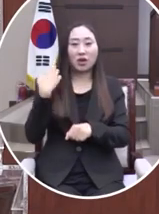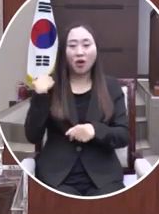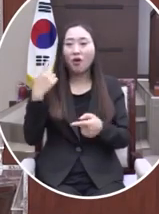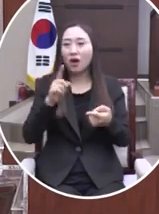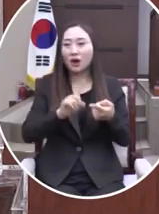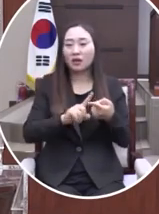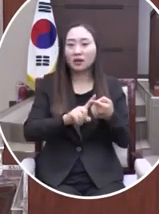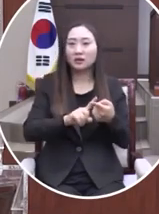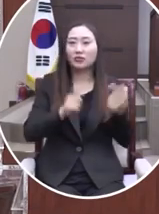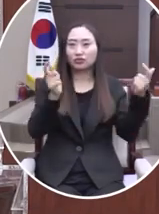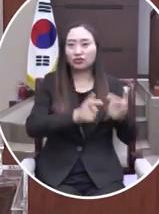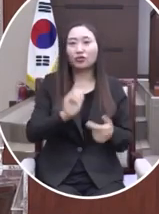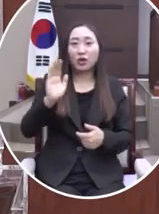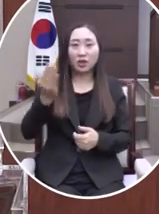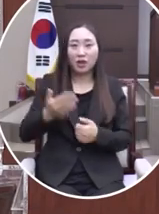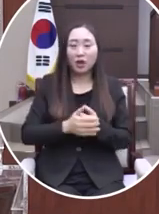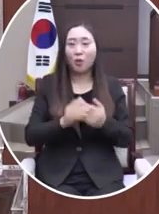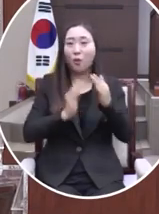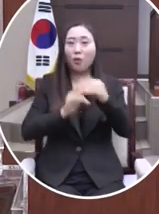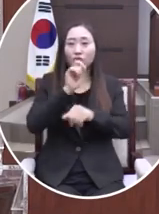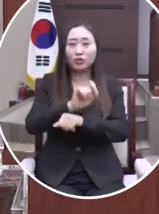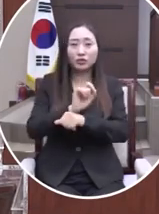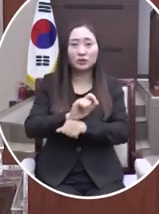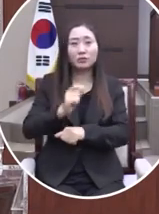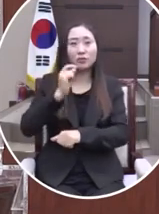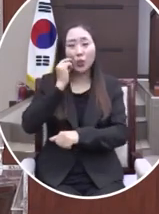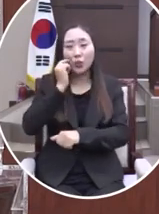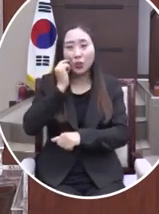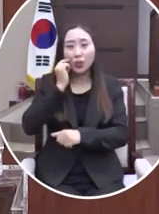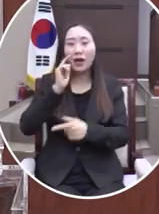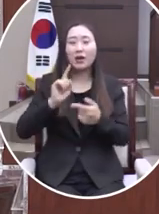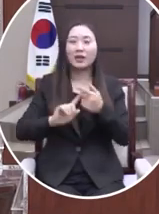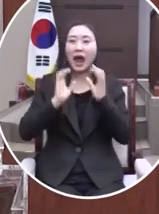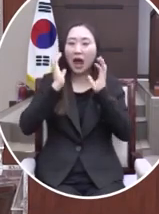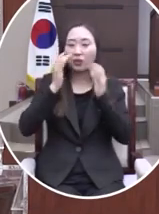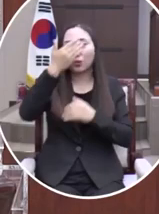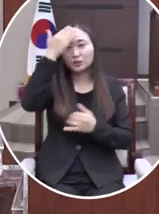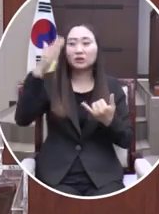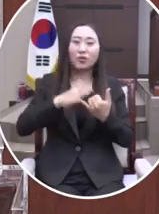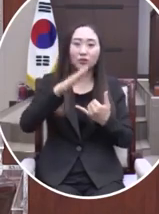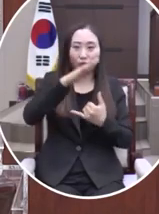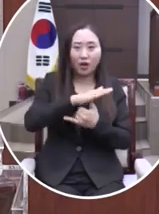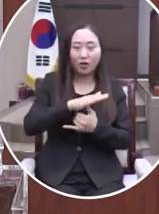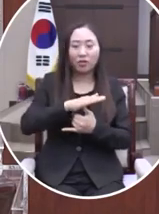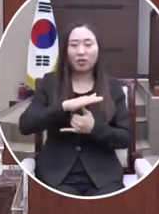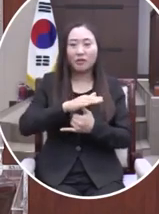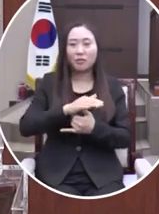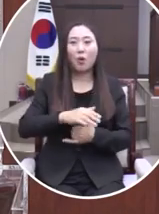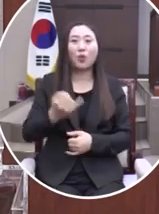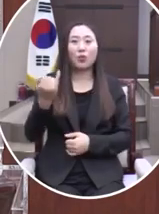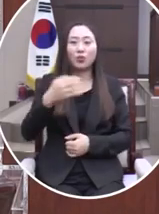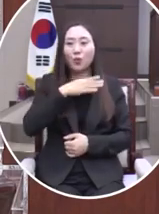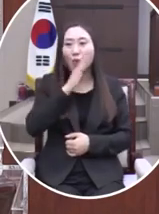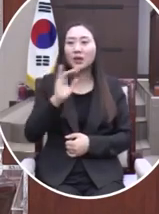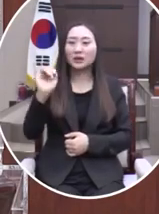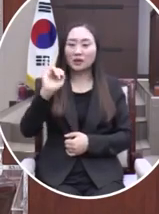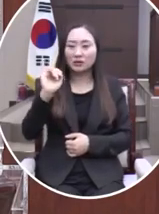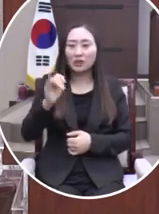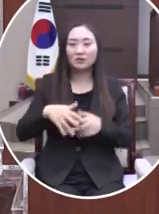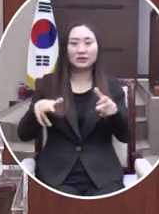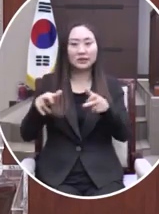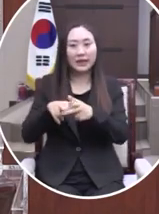미처 챙기지 못하고 사각지대에 놓이기 쉬운 아동, 청소년, 청년, 노인, 여성, 장애인, 이주민